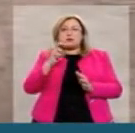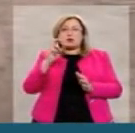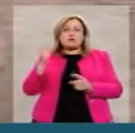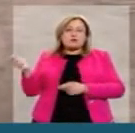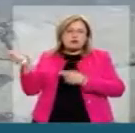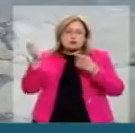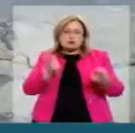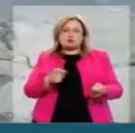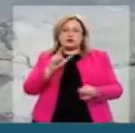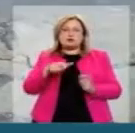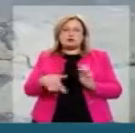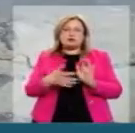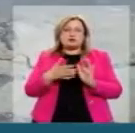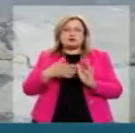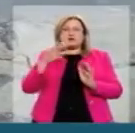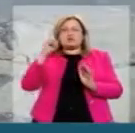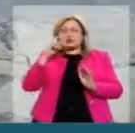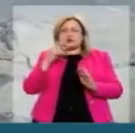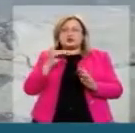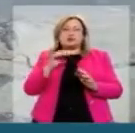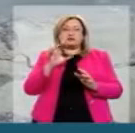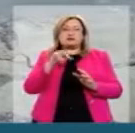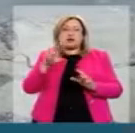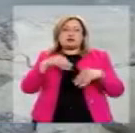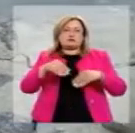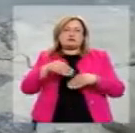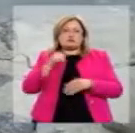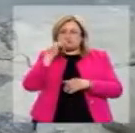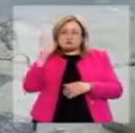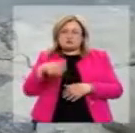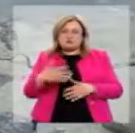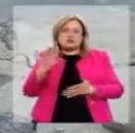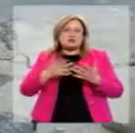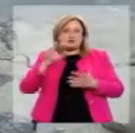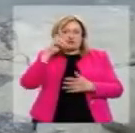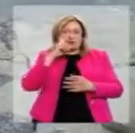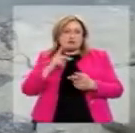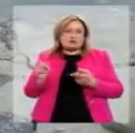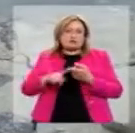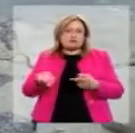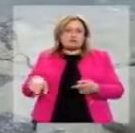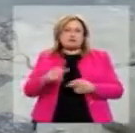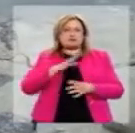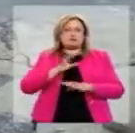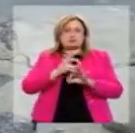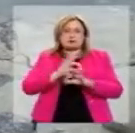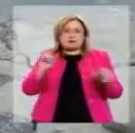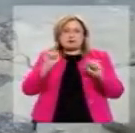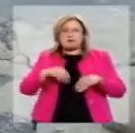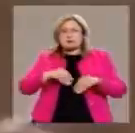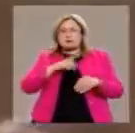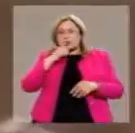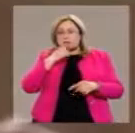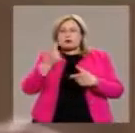отыр. Әжерлерге например бергендік бірдемені. Немене мен бір-бір құжатқа картоп, бір-бір құжатқа морковь, свеклом дексем, күршігім дексем.